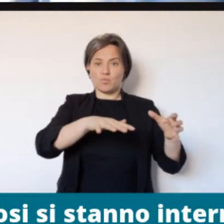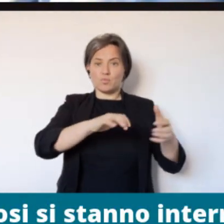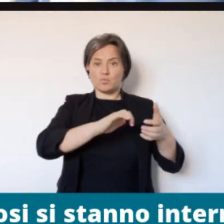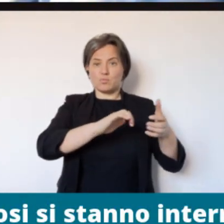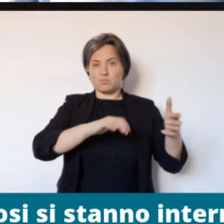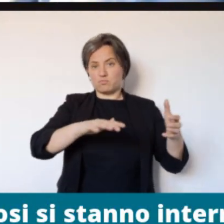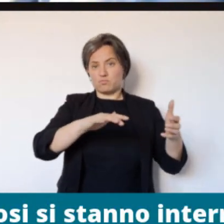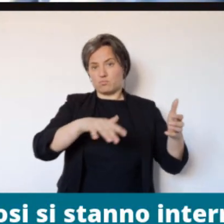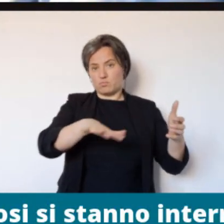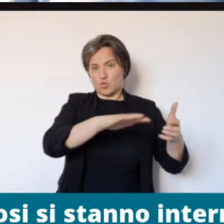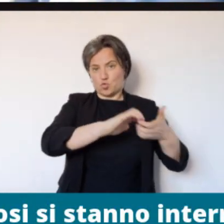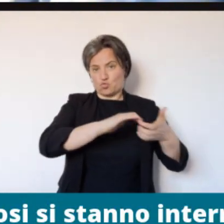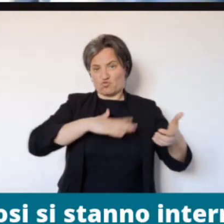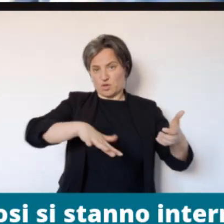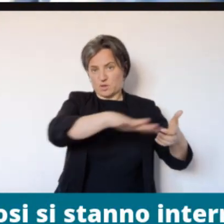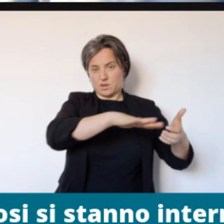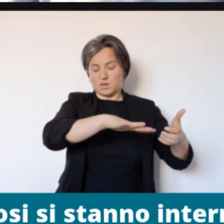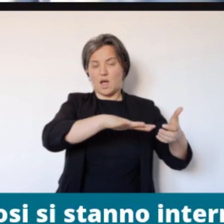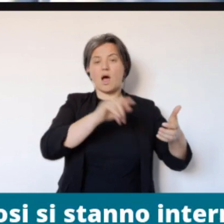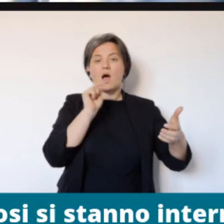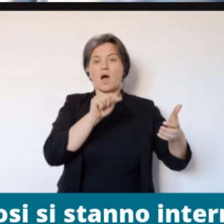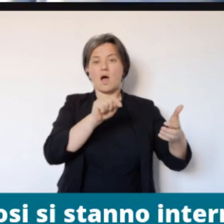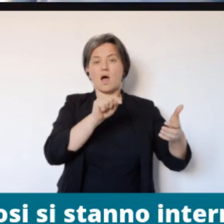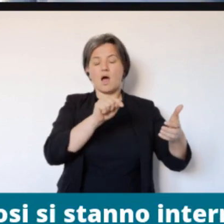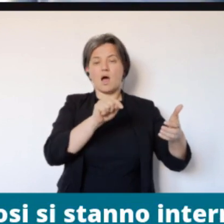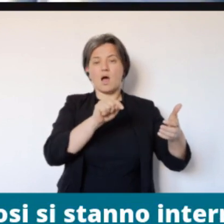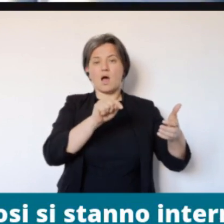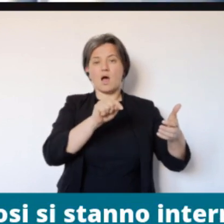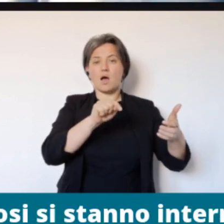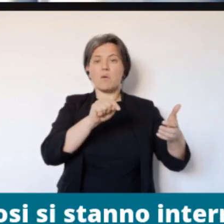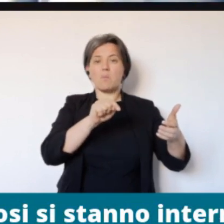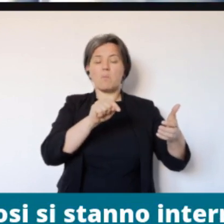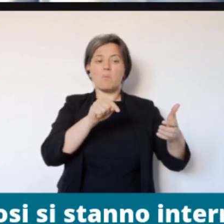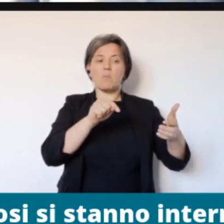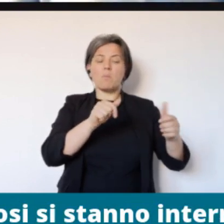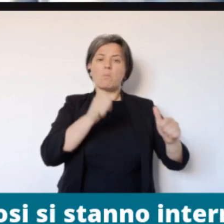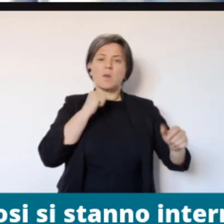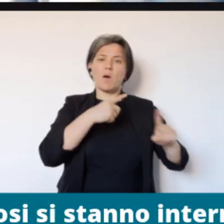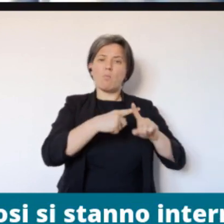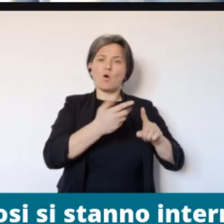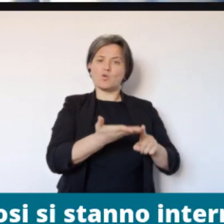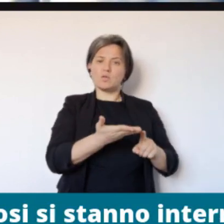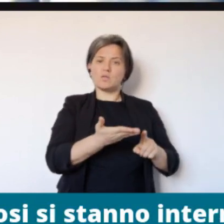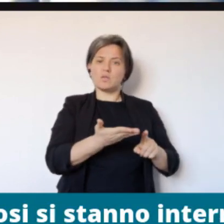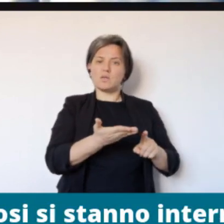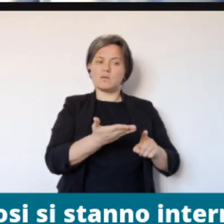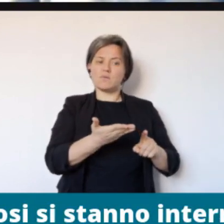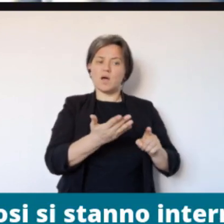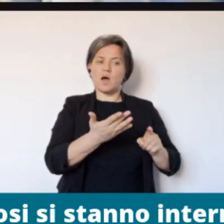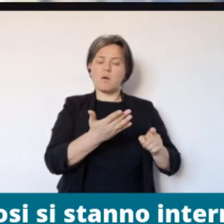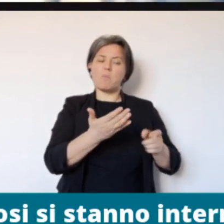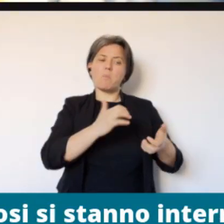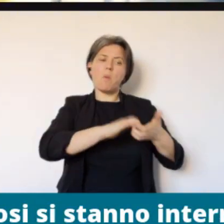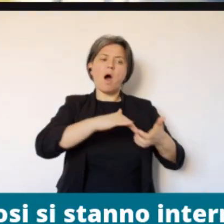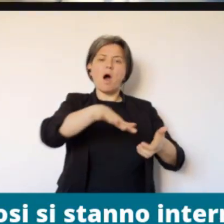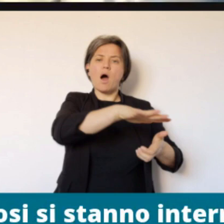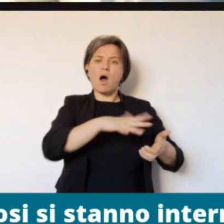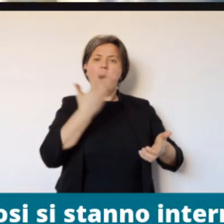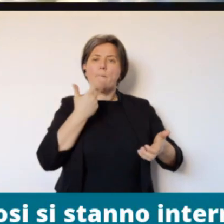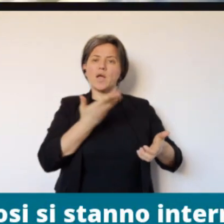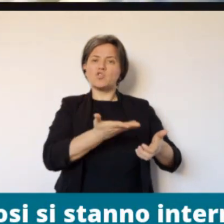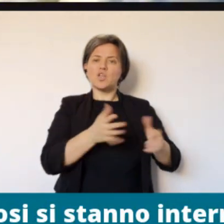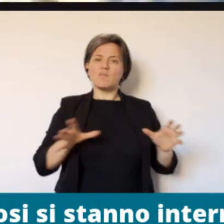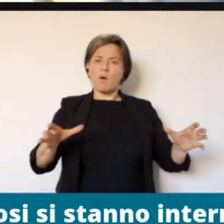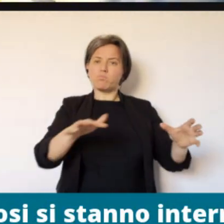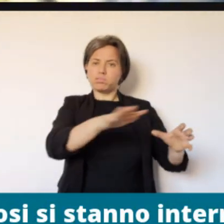società che era prima era una società positiva, una società che a